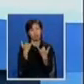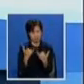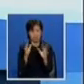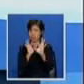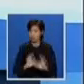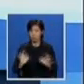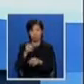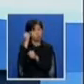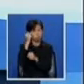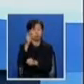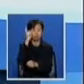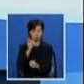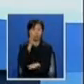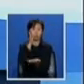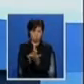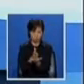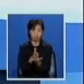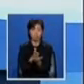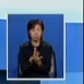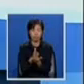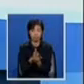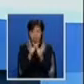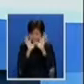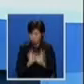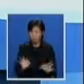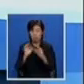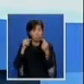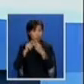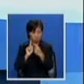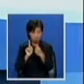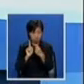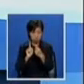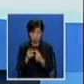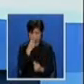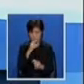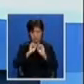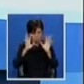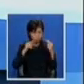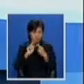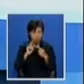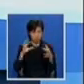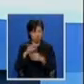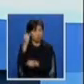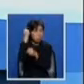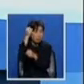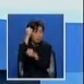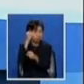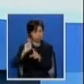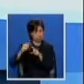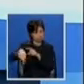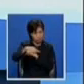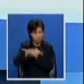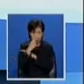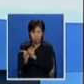นุมโดยเฉพาะอย่างยิ่งครับต้องชี้ให้เห็นกันชัดๆแหละครับว่าการชุมนุมนั้นเป็นเงื่อนไขที่ทำ